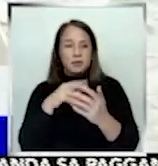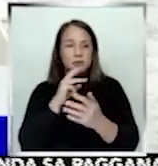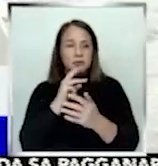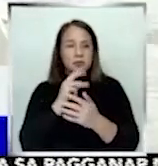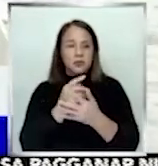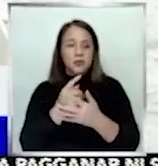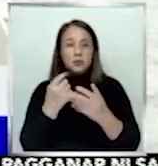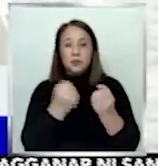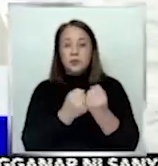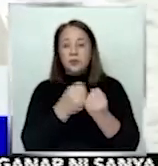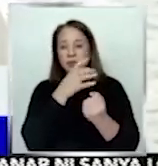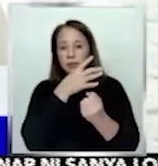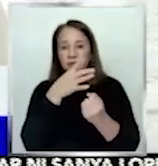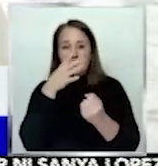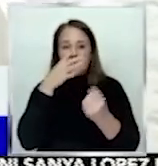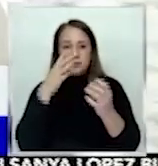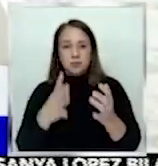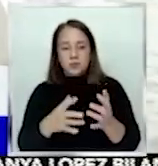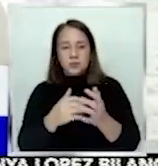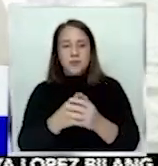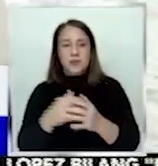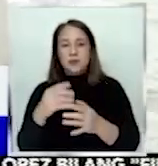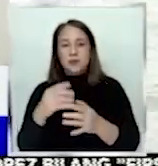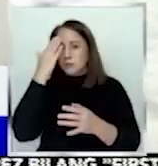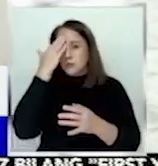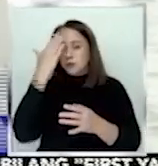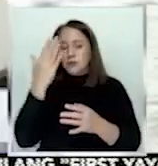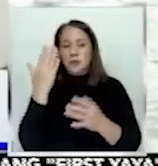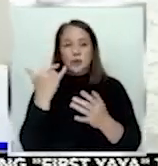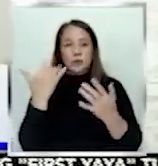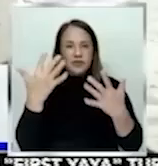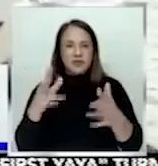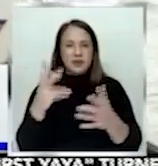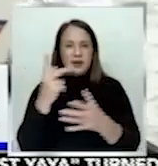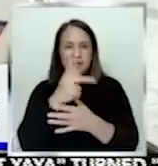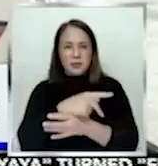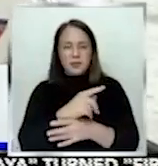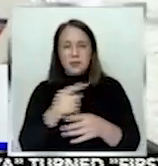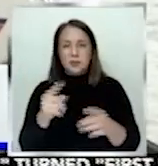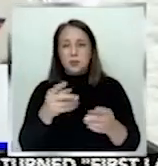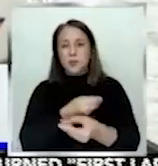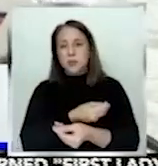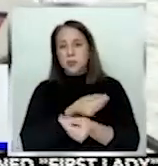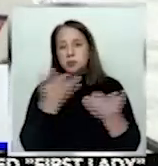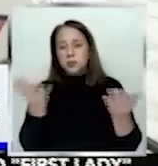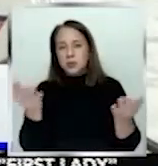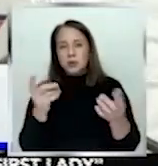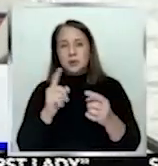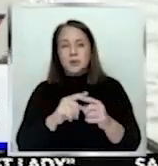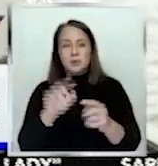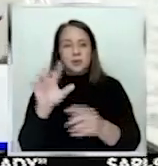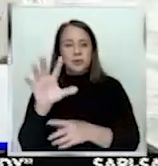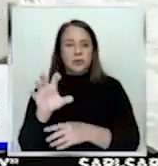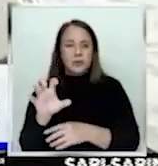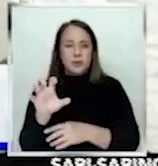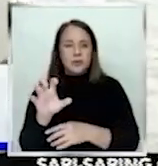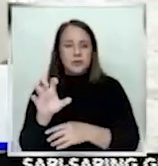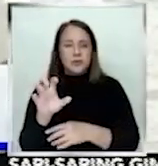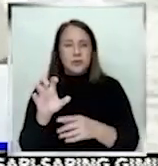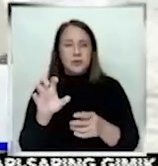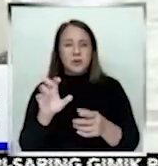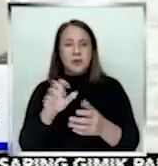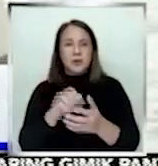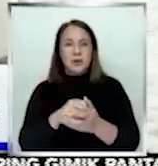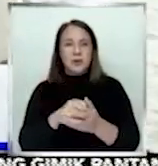farmers sa Bulacan kasi nakapagtanim na sila. So namigay kami ng mga 500 units na shallow tube